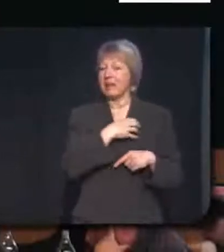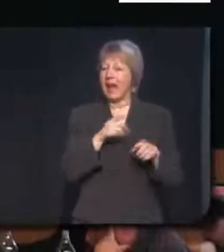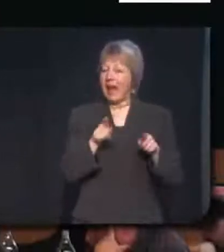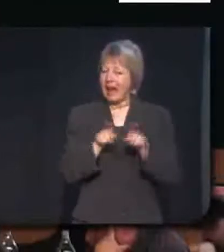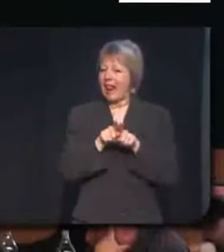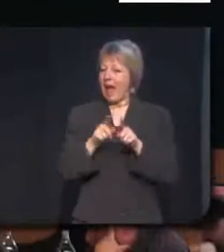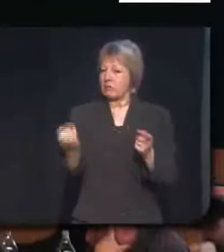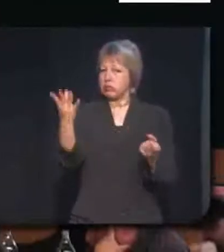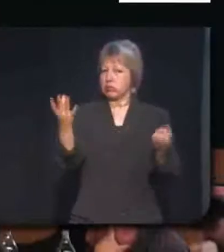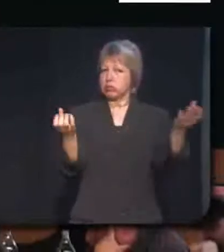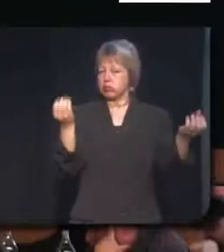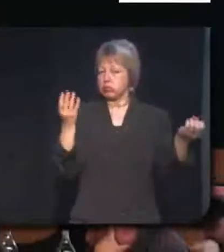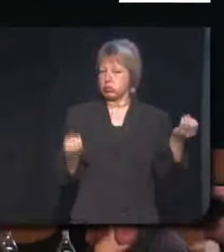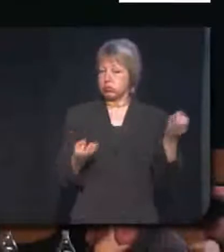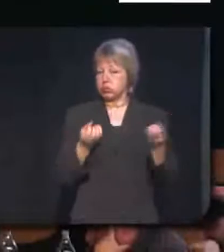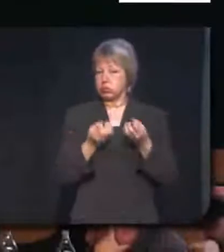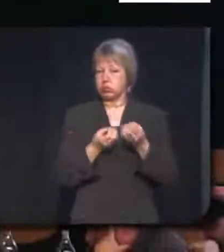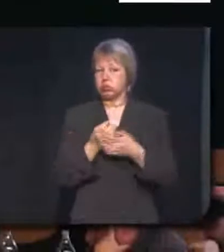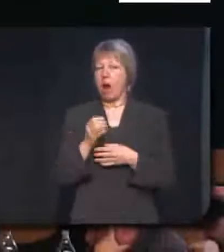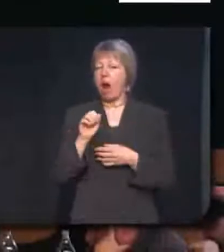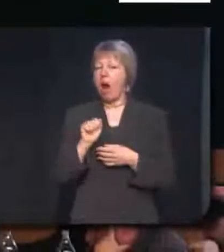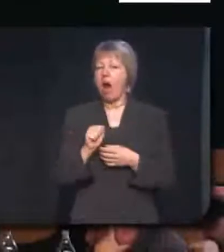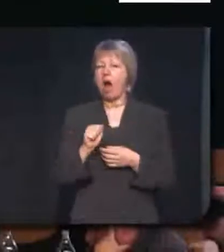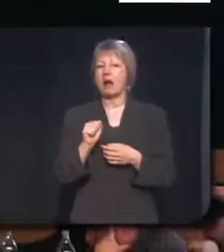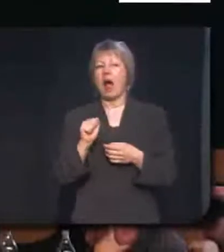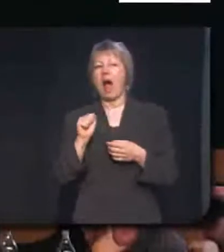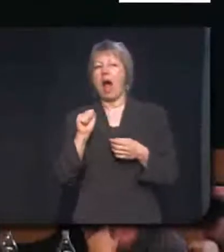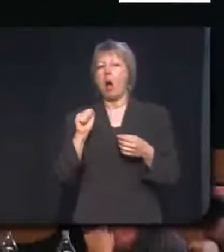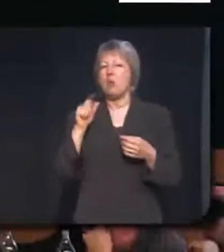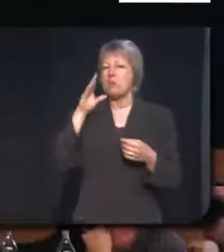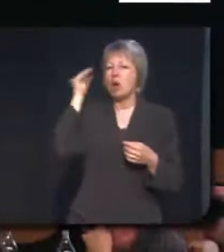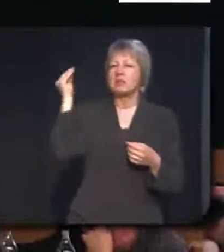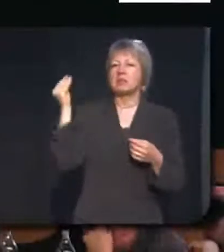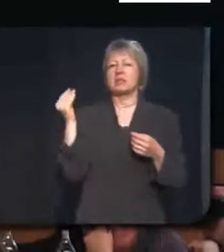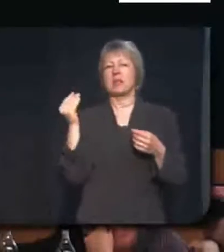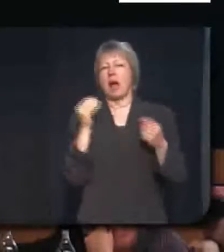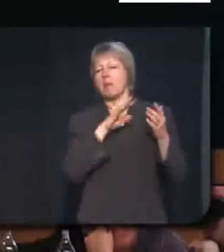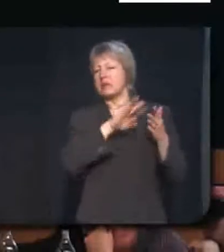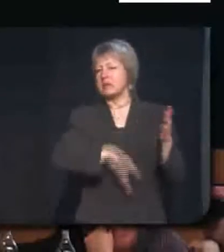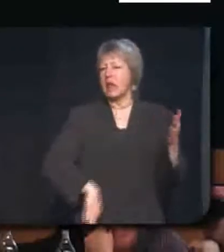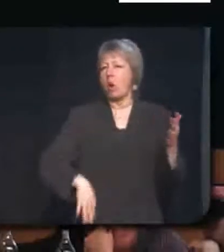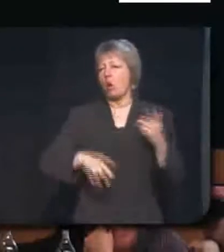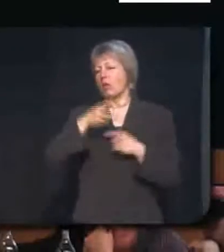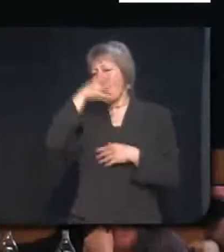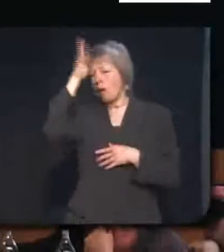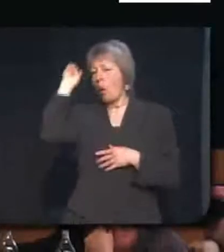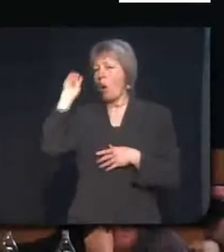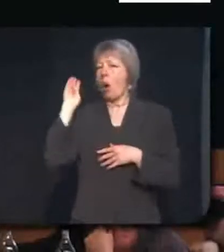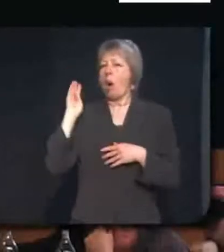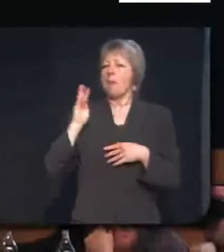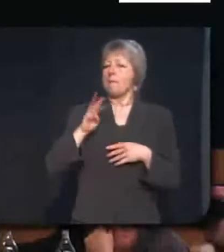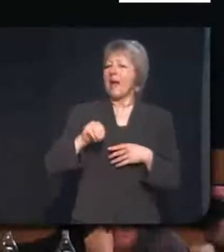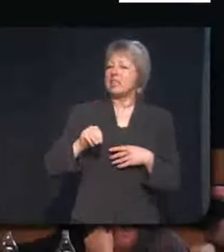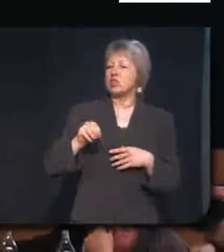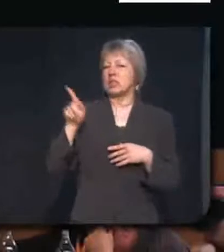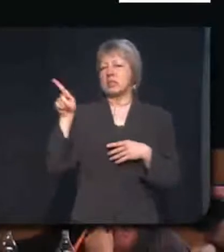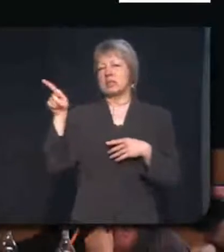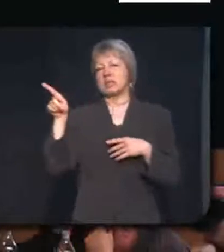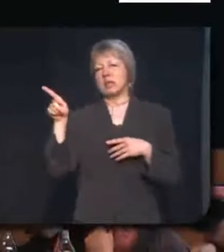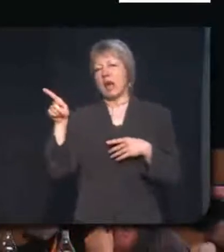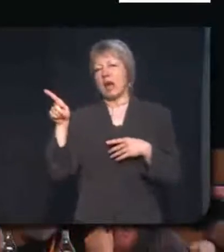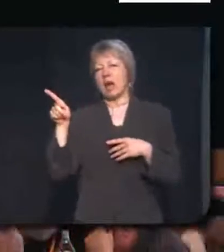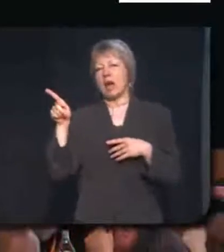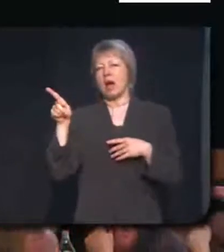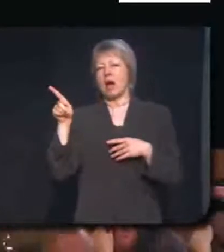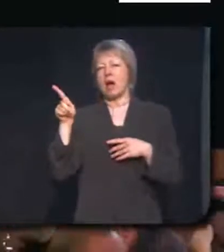unveranstaltungen in Aarau Potsdam Barcelona Rom Manchester Paris Paris und